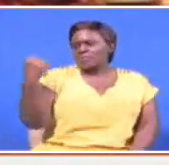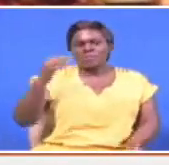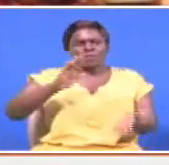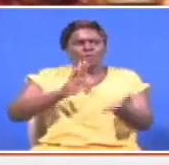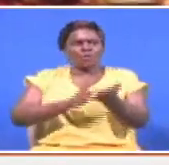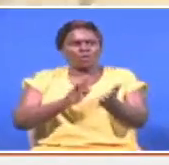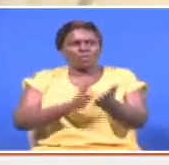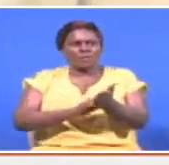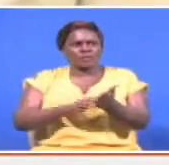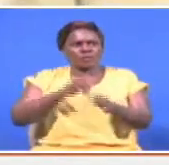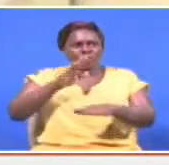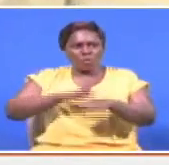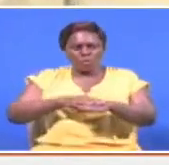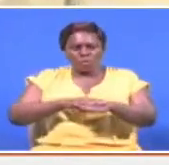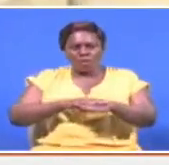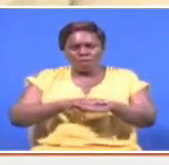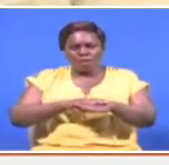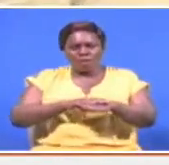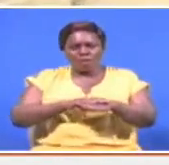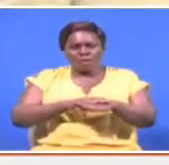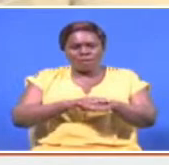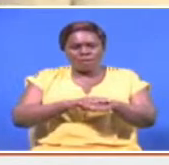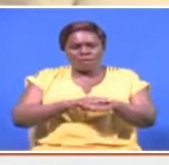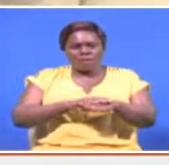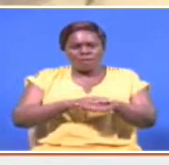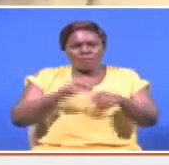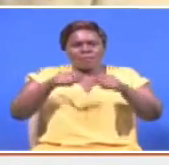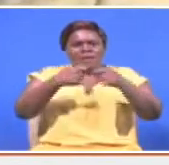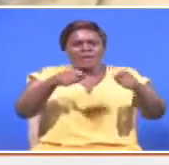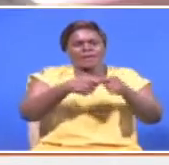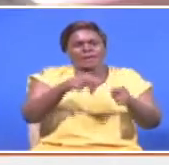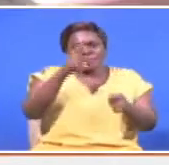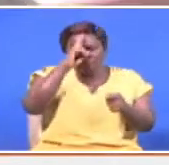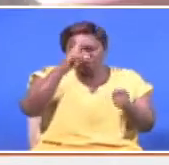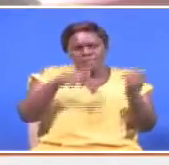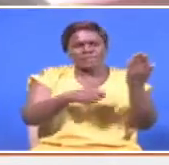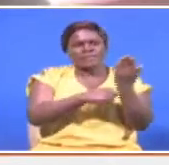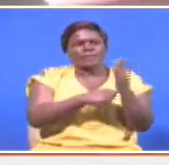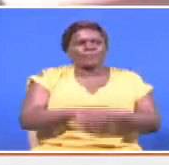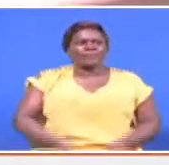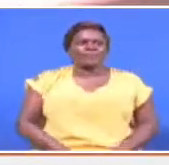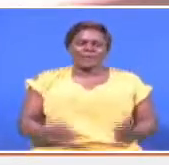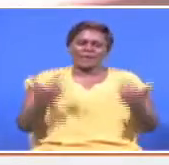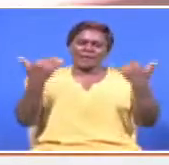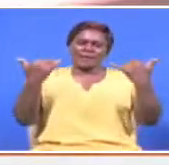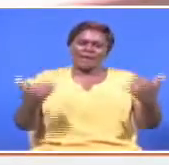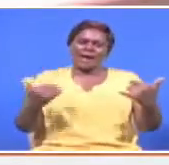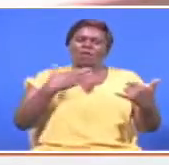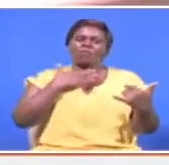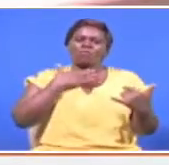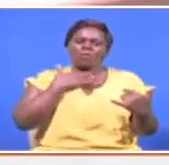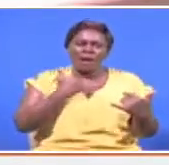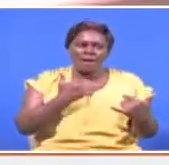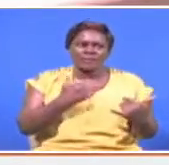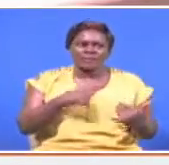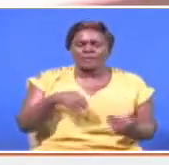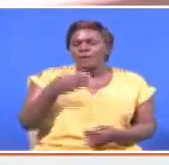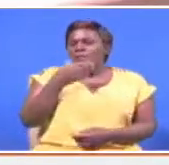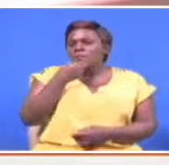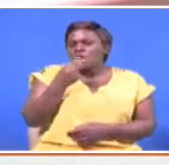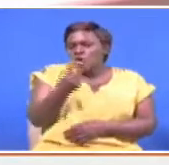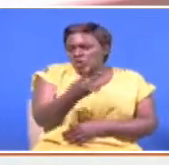remarks regarding hiring of bodies to taint the image of the police. Kwa hivyo nataka mahali Brian na